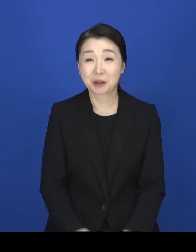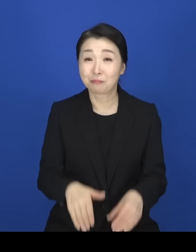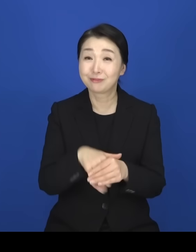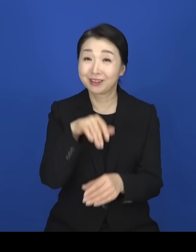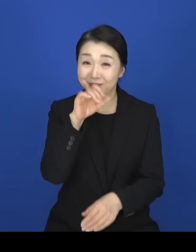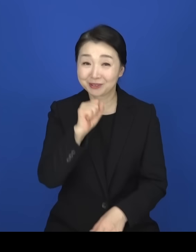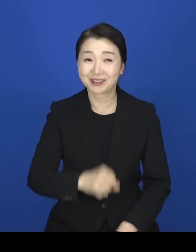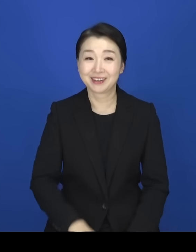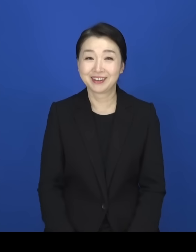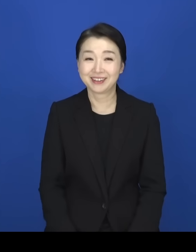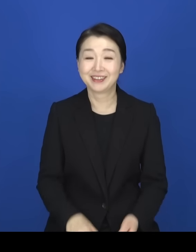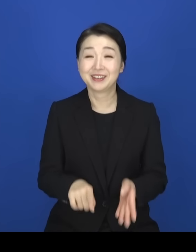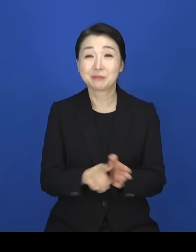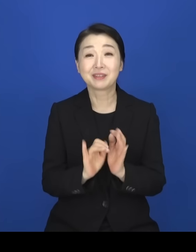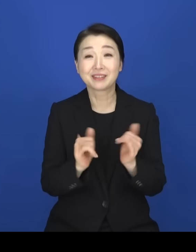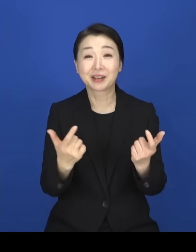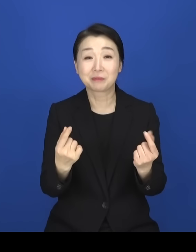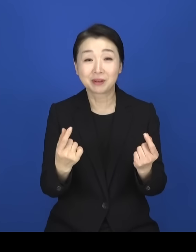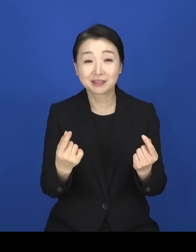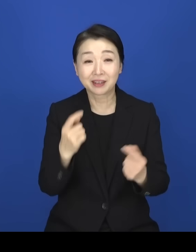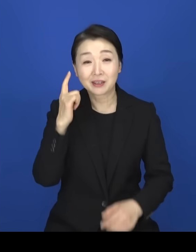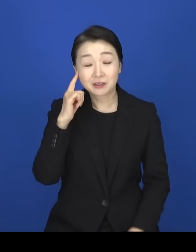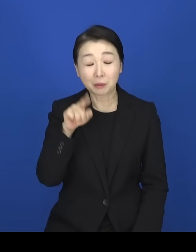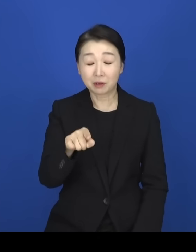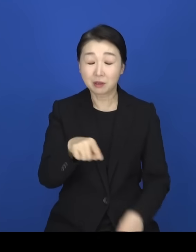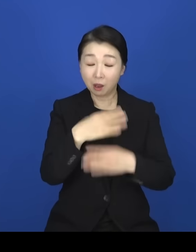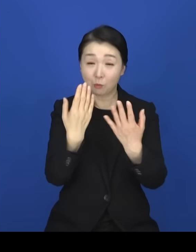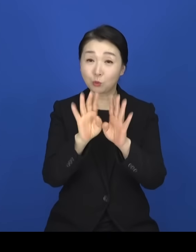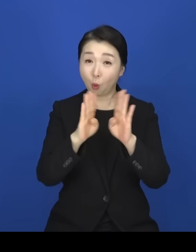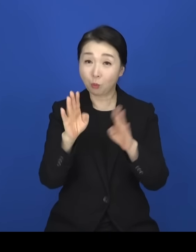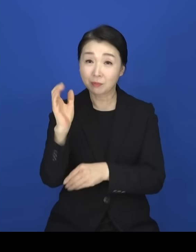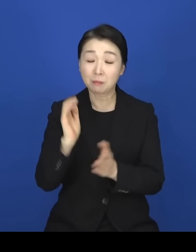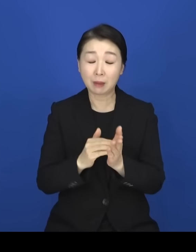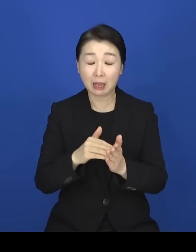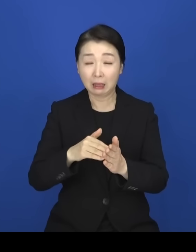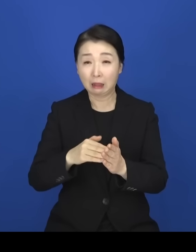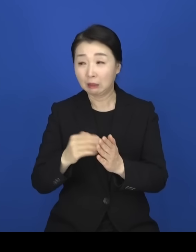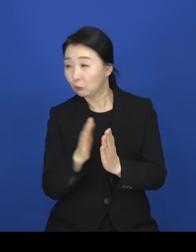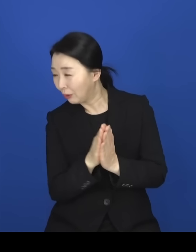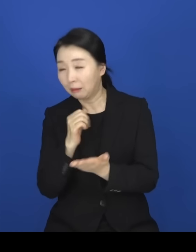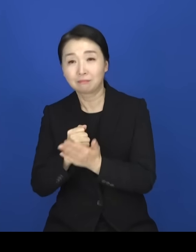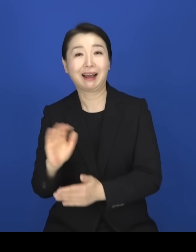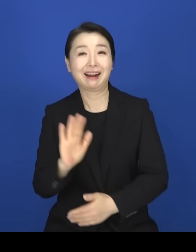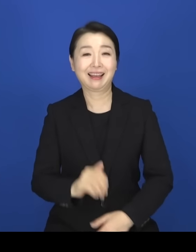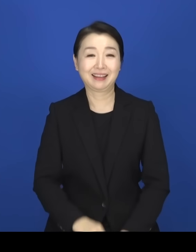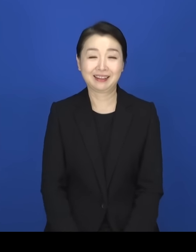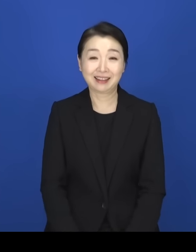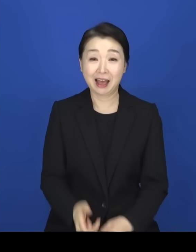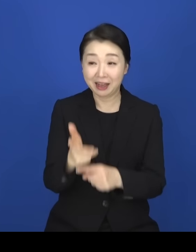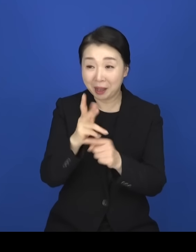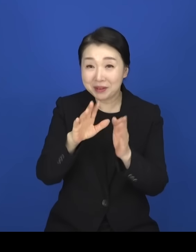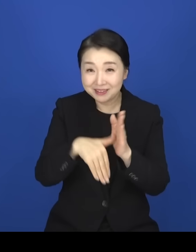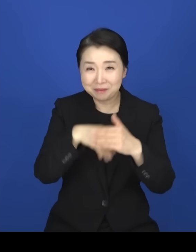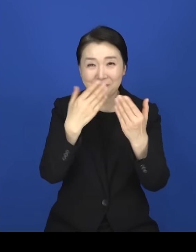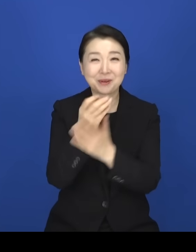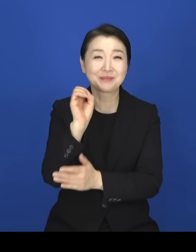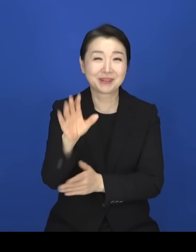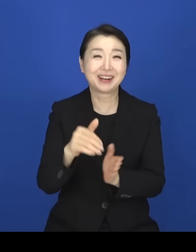아니. 확실히 크리스찬이어서 네. 이제 앞에서 그냥 다 오픈을 해버리잖아요. 우리 뒷담화는 안 합니다. 뒤에서는 안 하고. 뒤에서 다 합니다. 그냥 카메라 켜졌을 때. 다